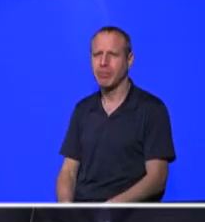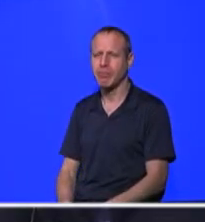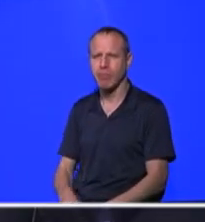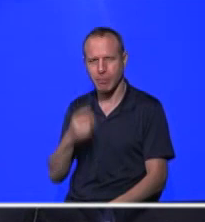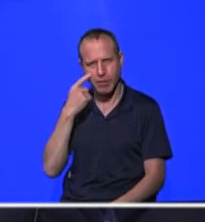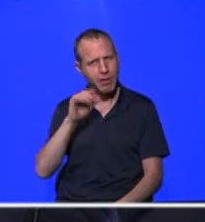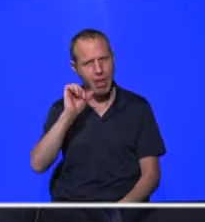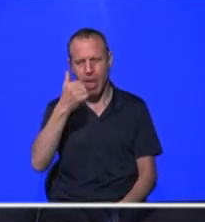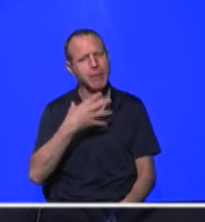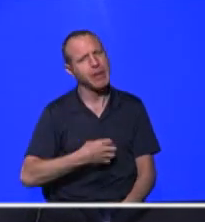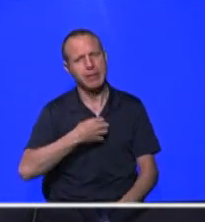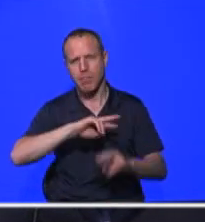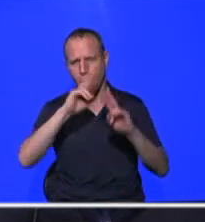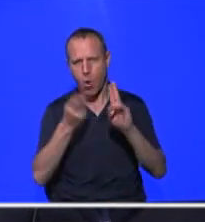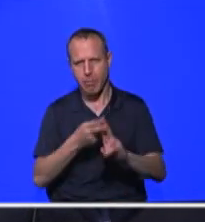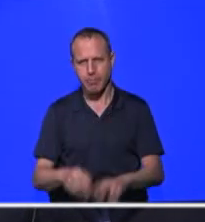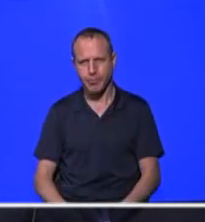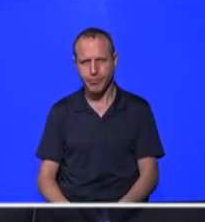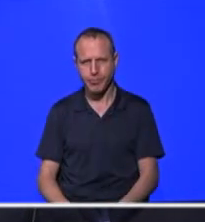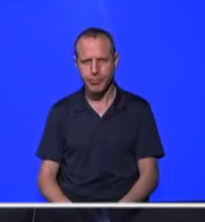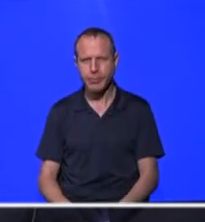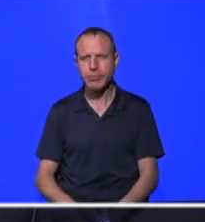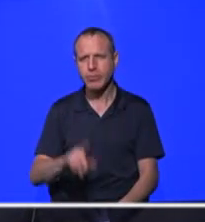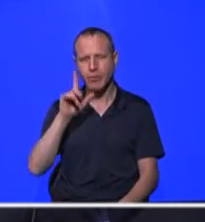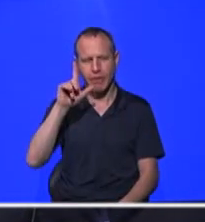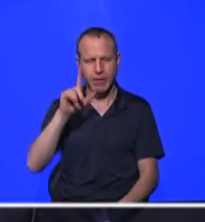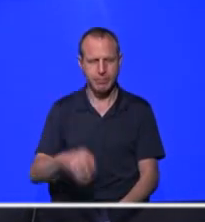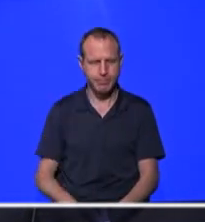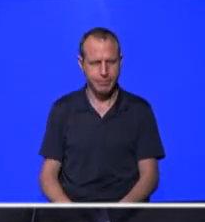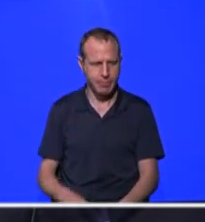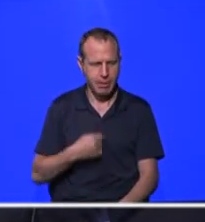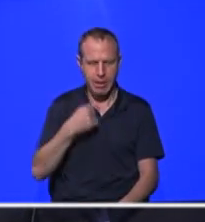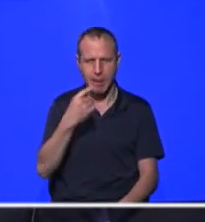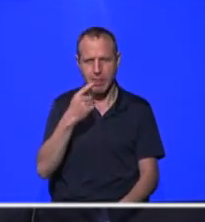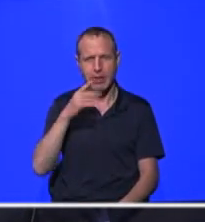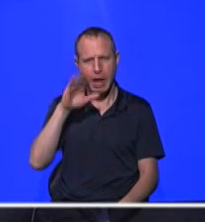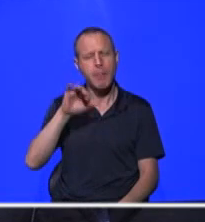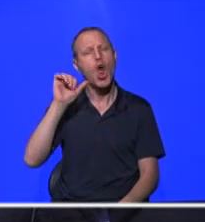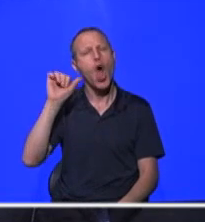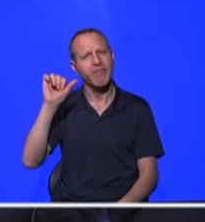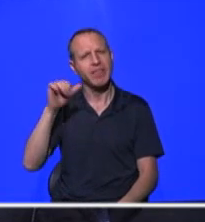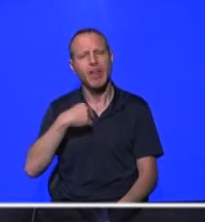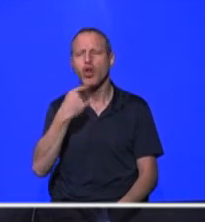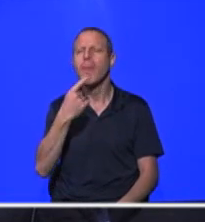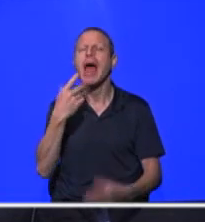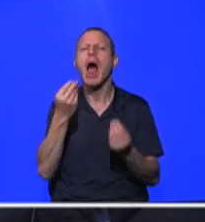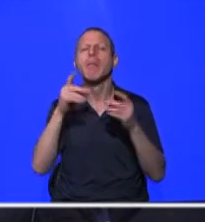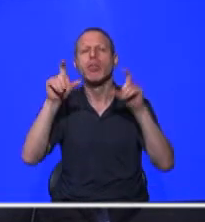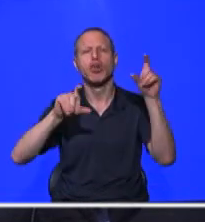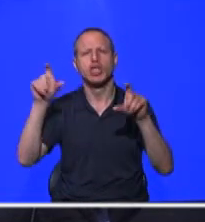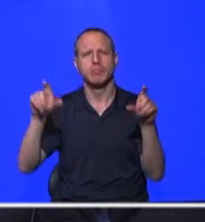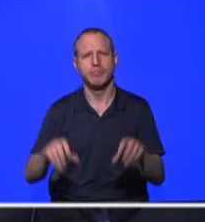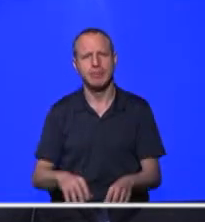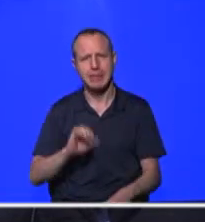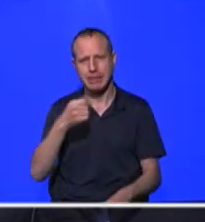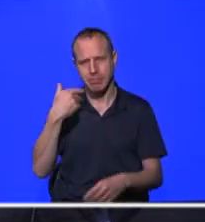תראה, זה הכי מתסכל בעולם, אבל אני אמרתי את זה גם לאופרי, ואני אומר את זה להרבה אנשים,